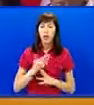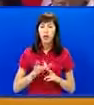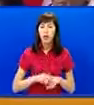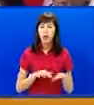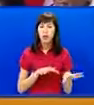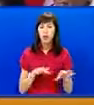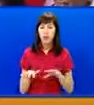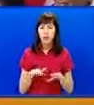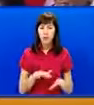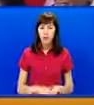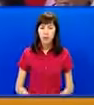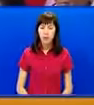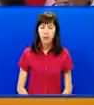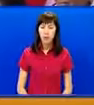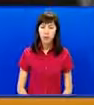вечера.